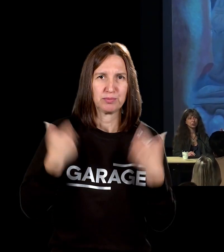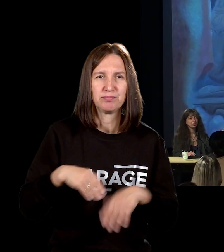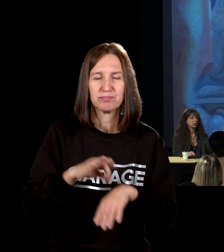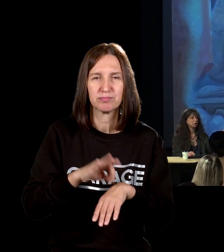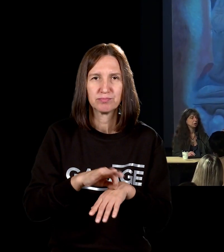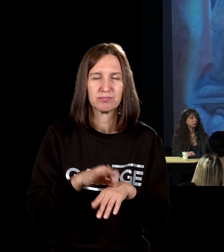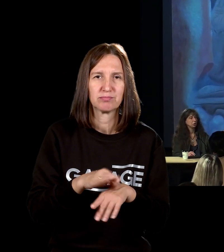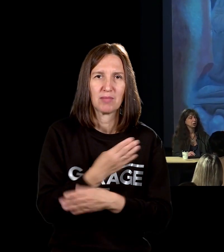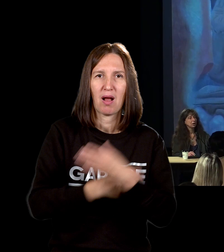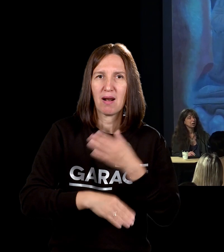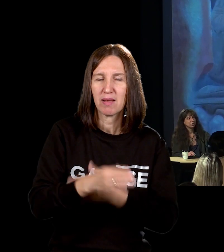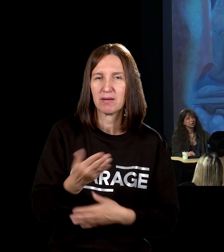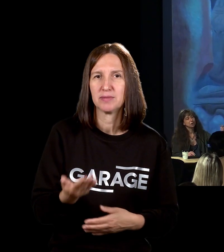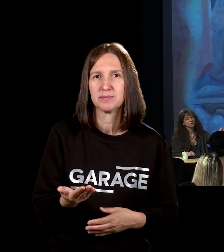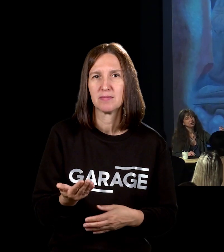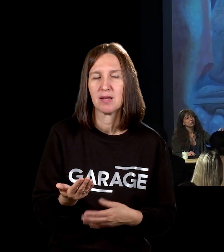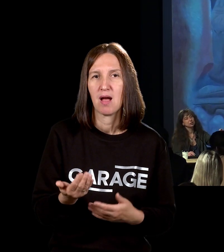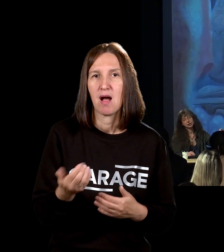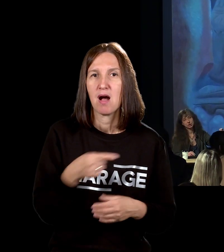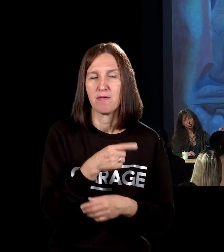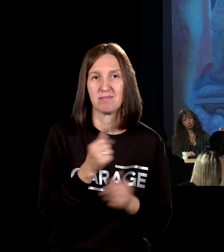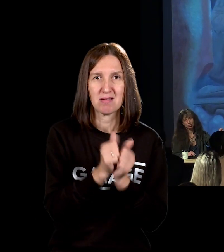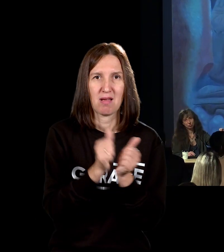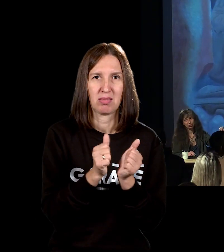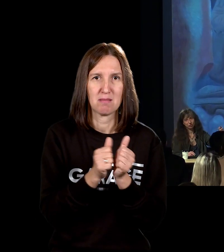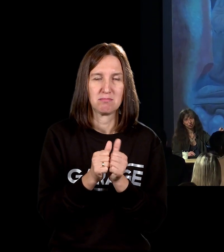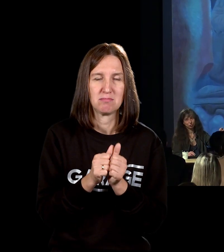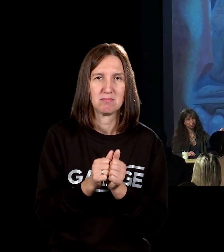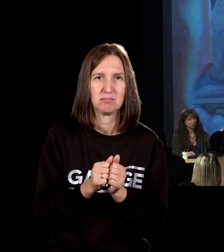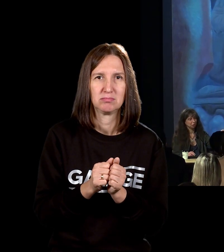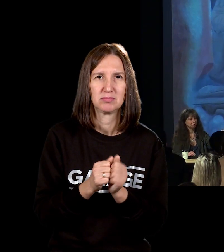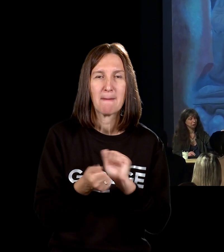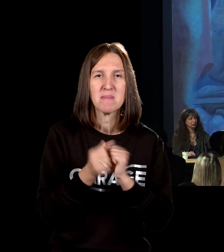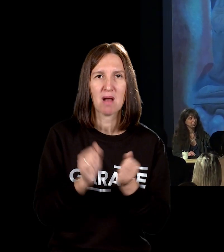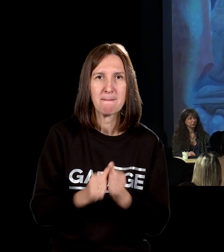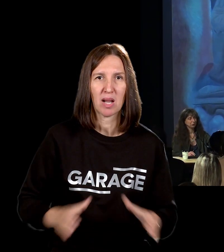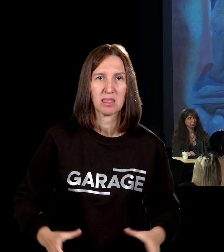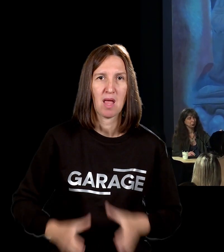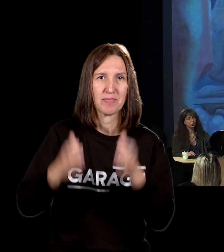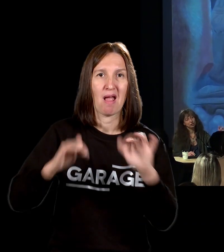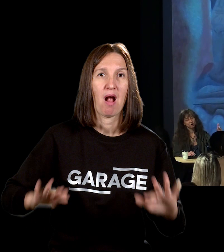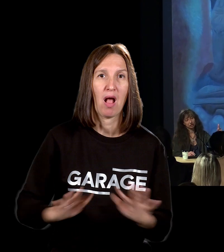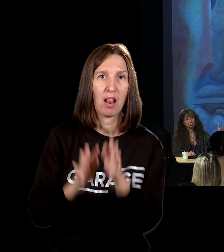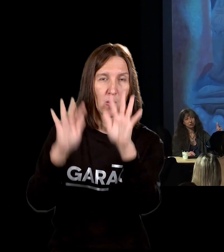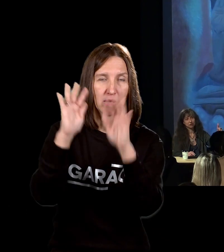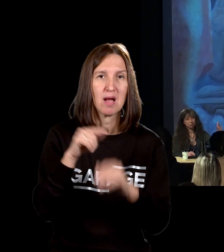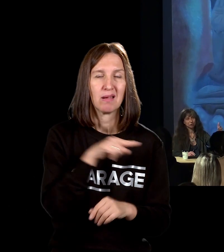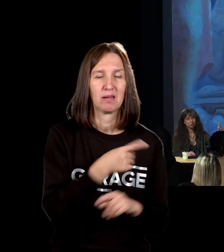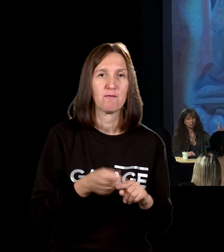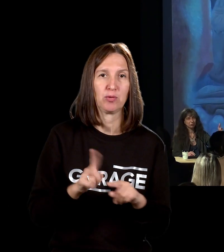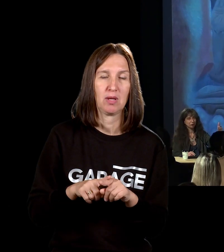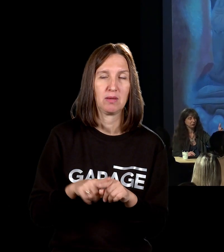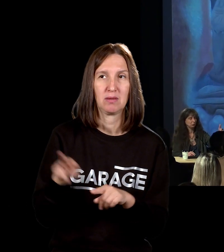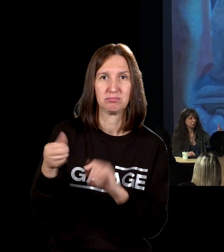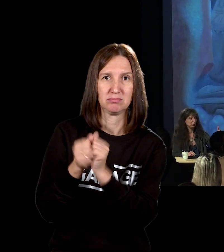с тем же несчастным коллегой, который практически сливается с мраморными колоннами, около которых он сидит, во всяком случае, или сам